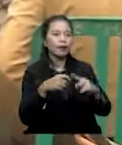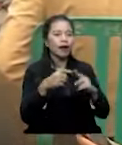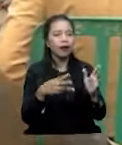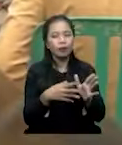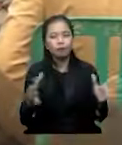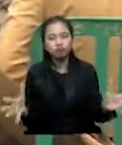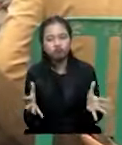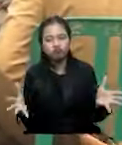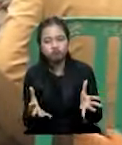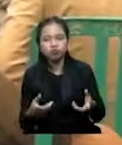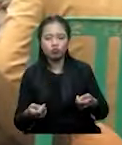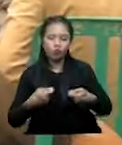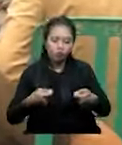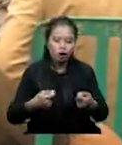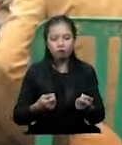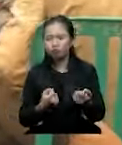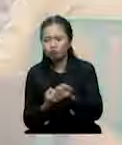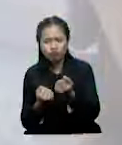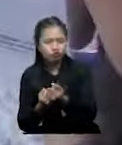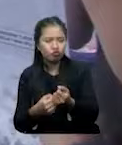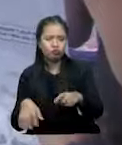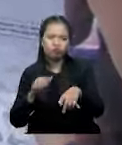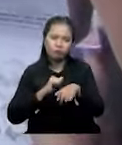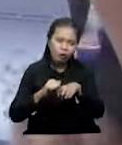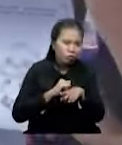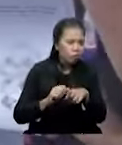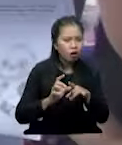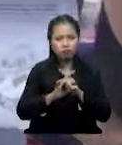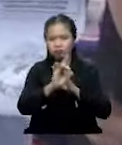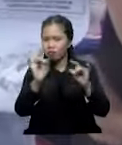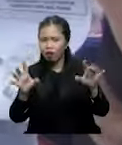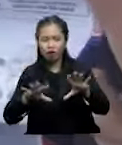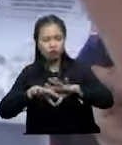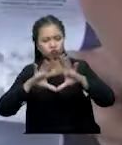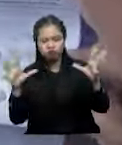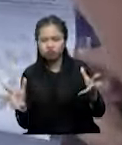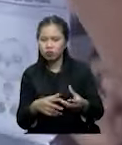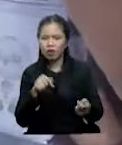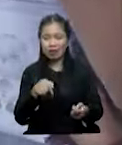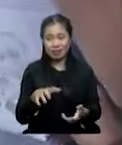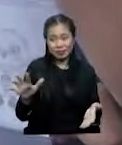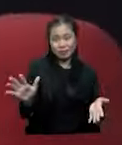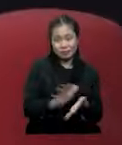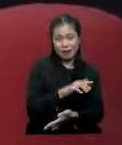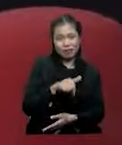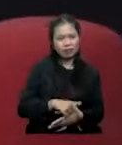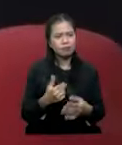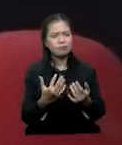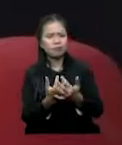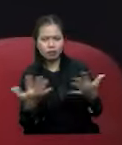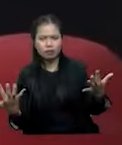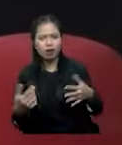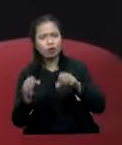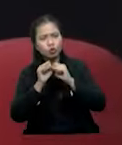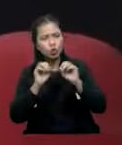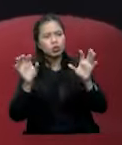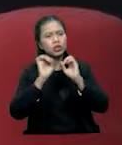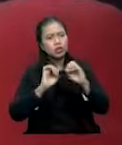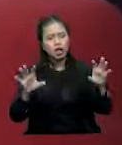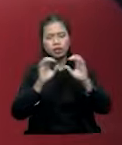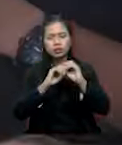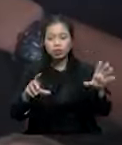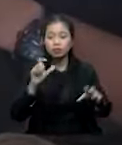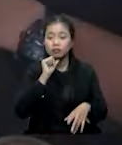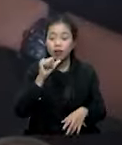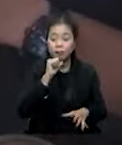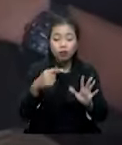support, pelatihan-pelatihan dan lain-lain. Dalam kesempatan ini, masyarakat juga disosialisasikan tentang tata cara pencoblosan